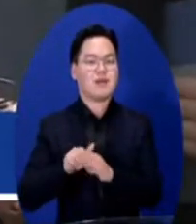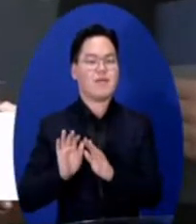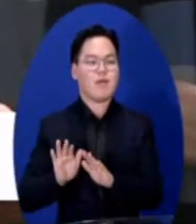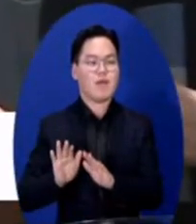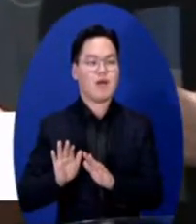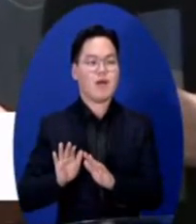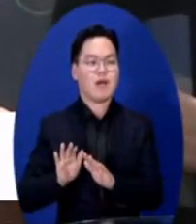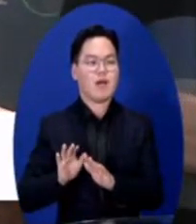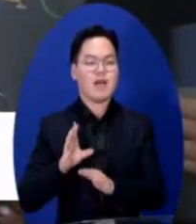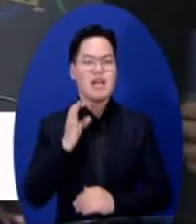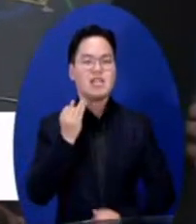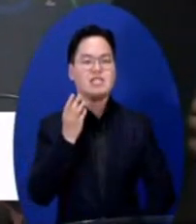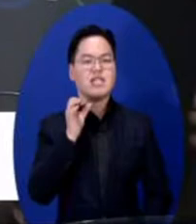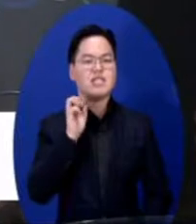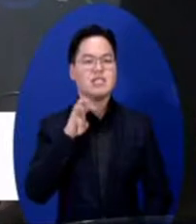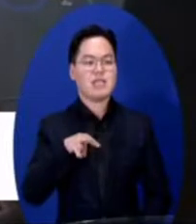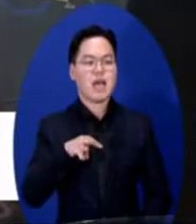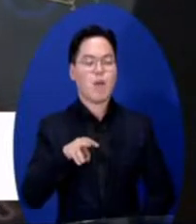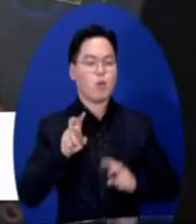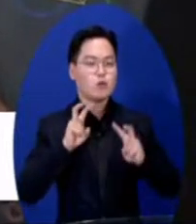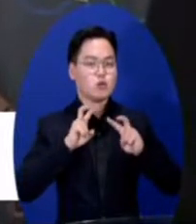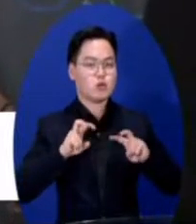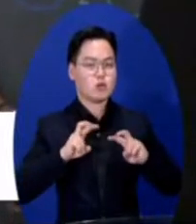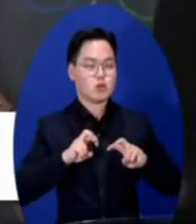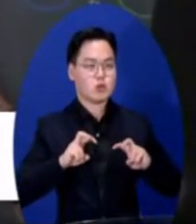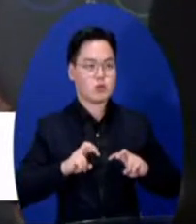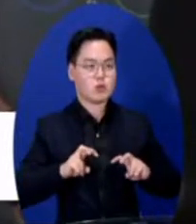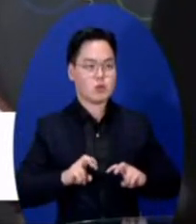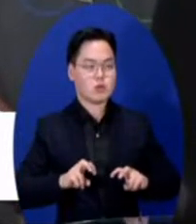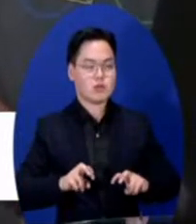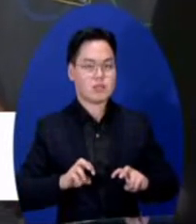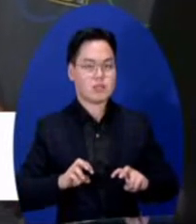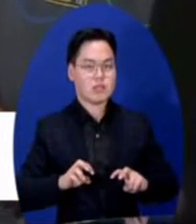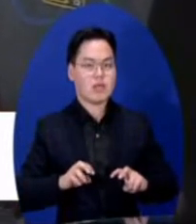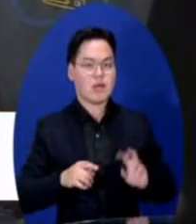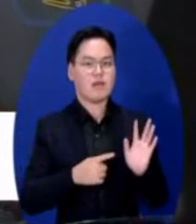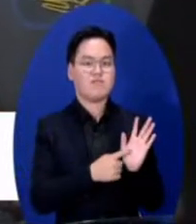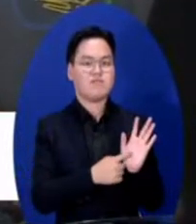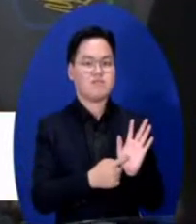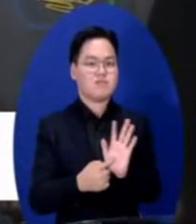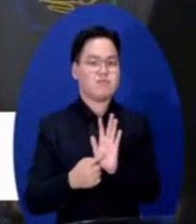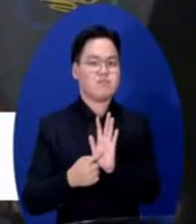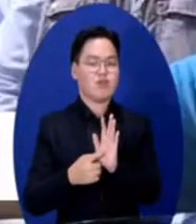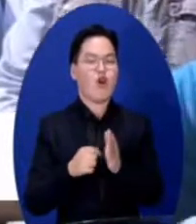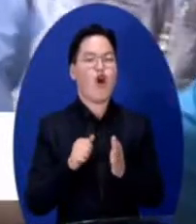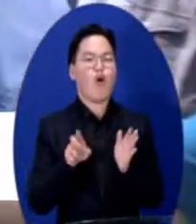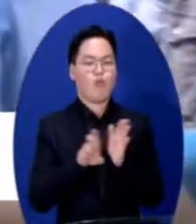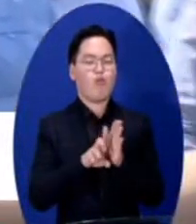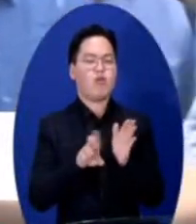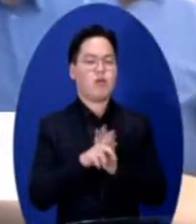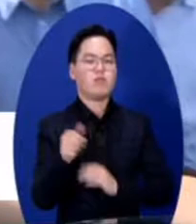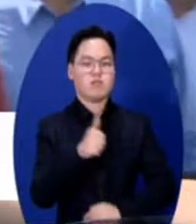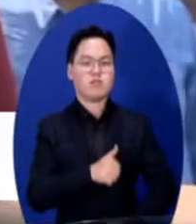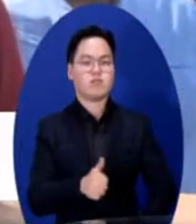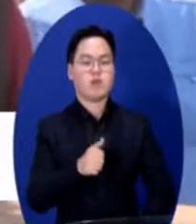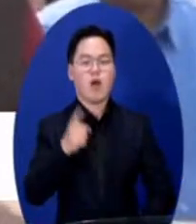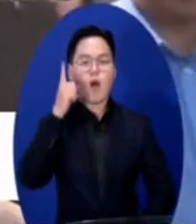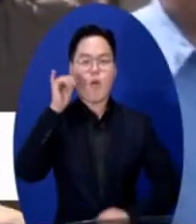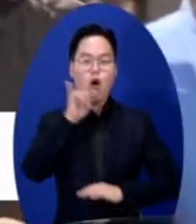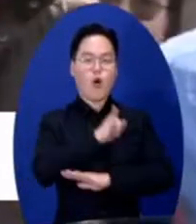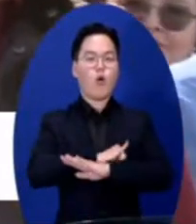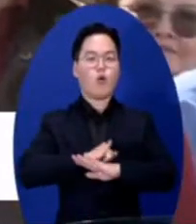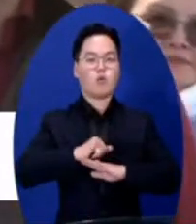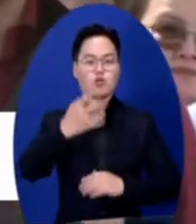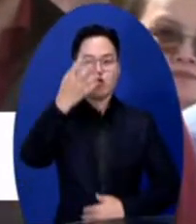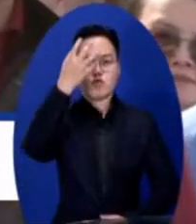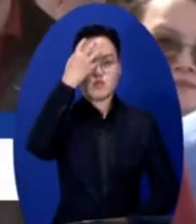цаашаа ингээд системээр нь судлаад мартах юм бол Хар Хөрөмийг цогцоор нь бас харуулж болох юм бололцоо байна. Монгол төр